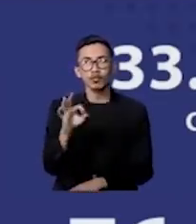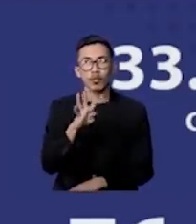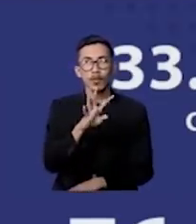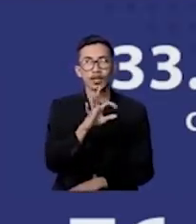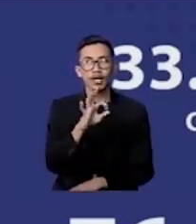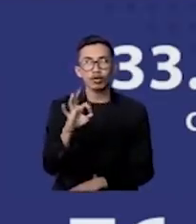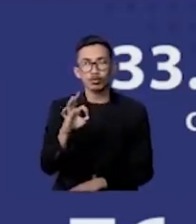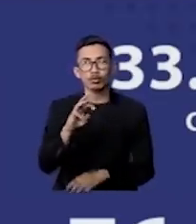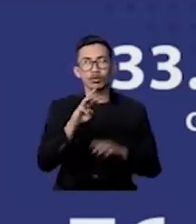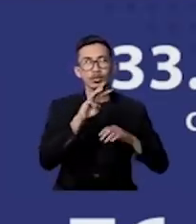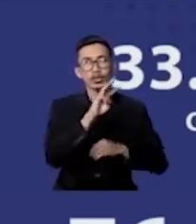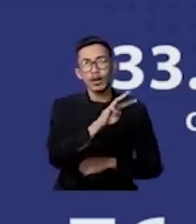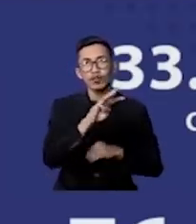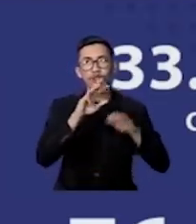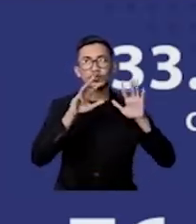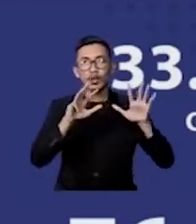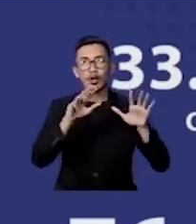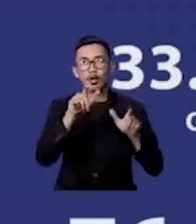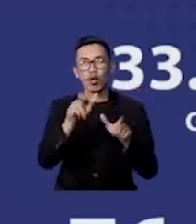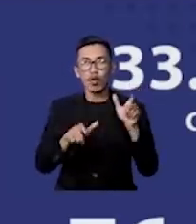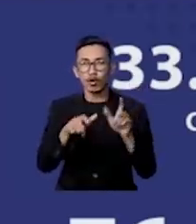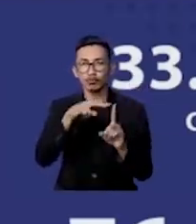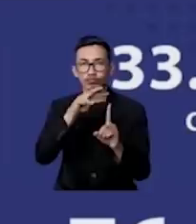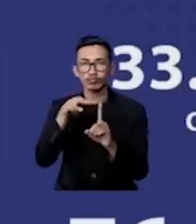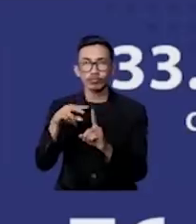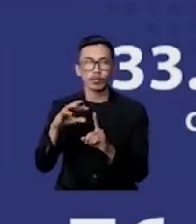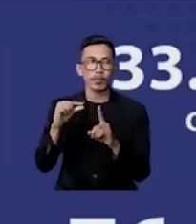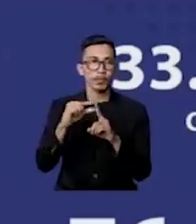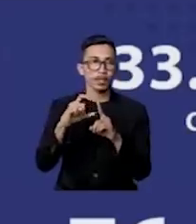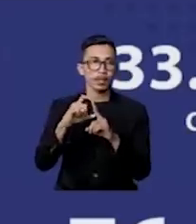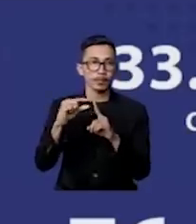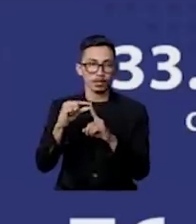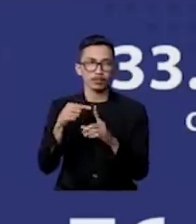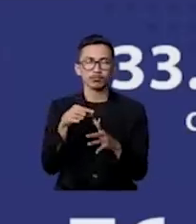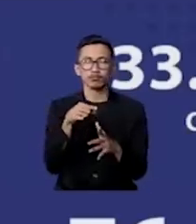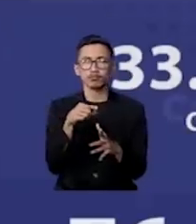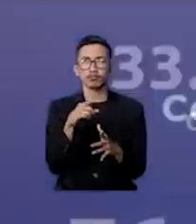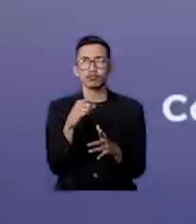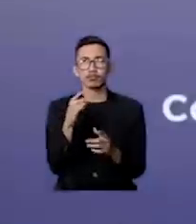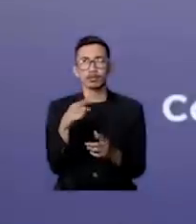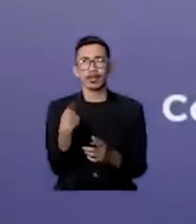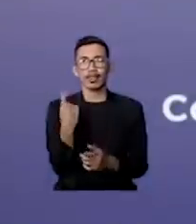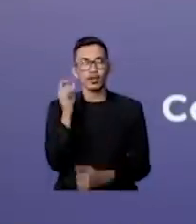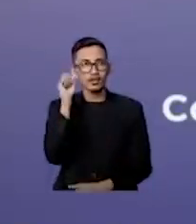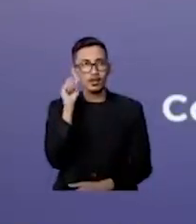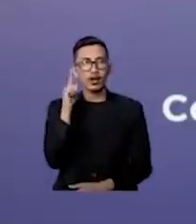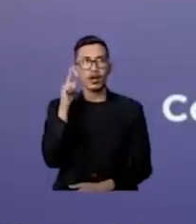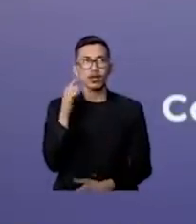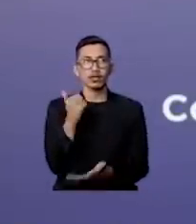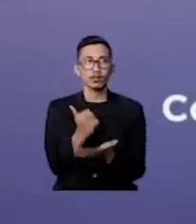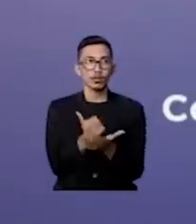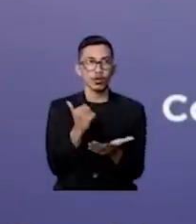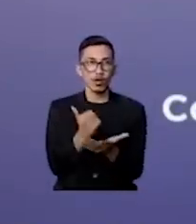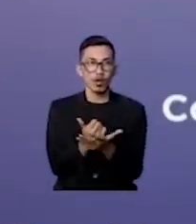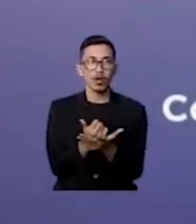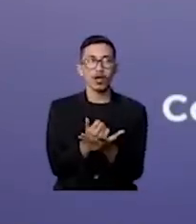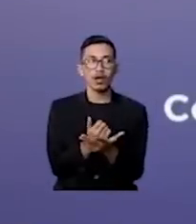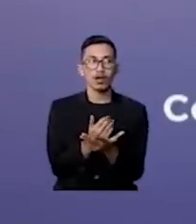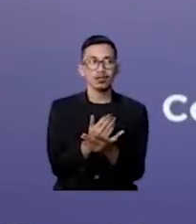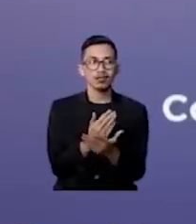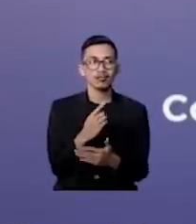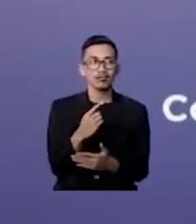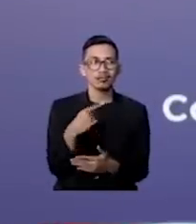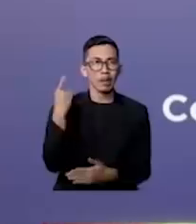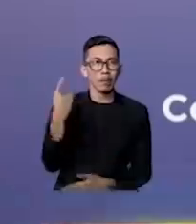13430 sembilan orang ini harus kita sadari bahwa kasus dari hari